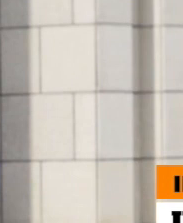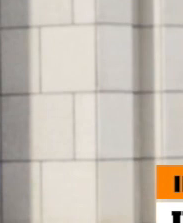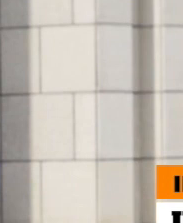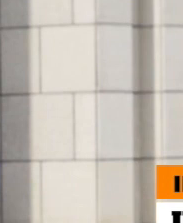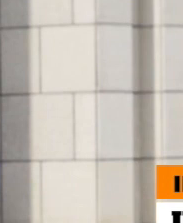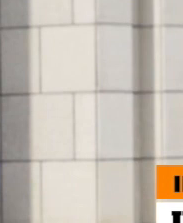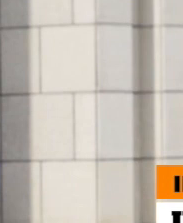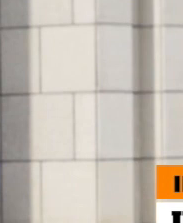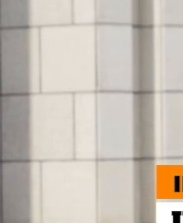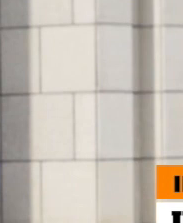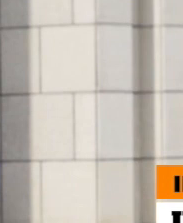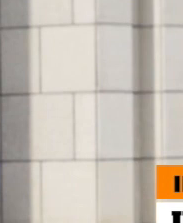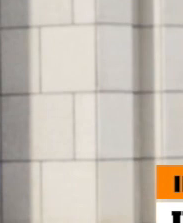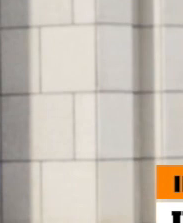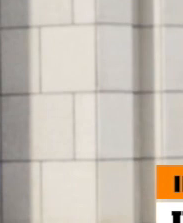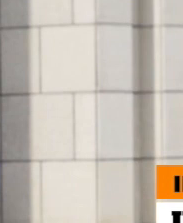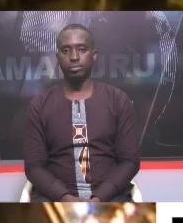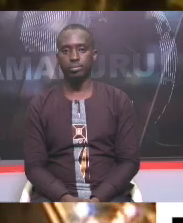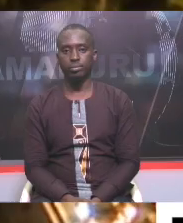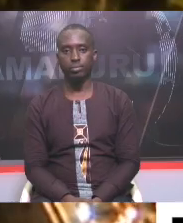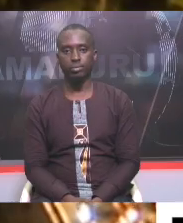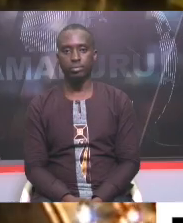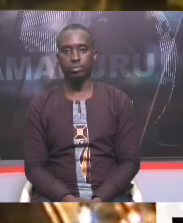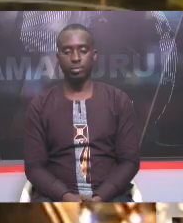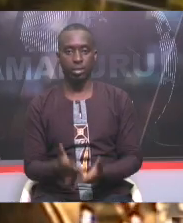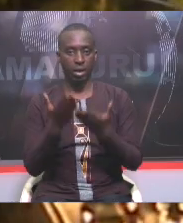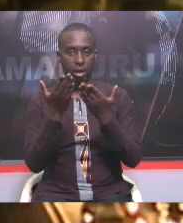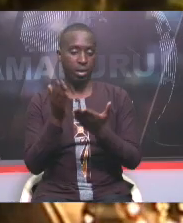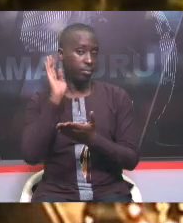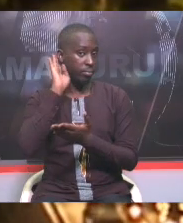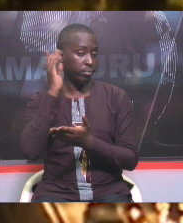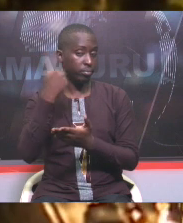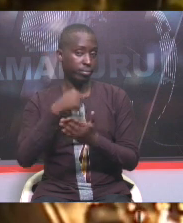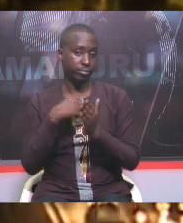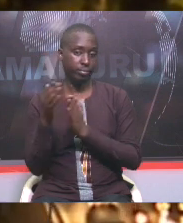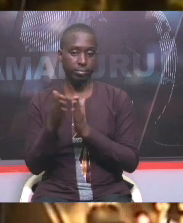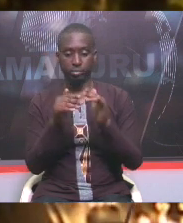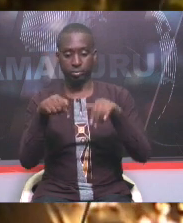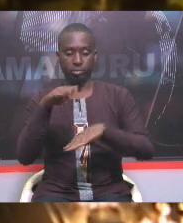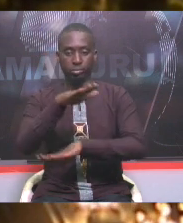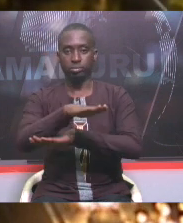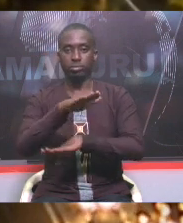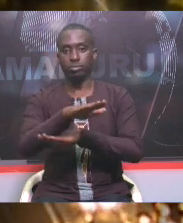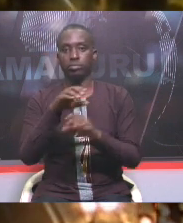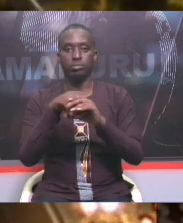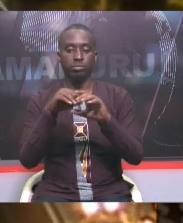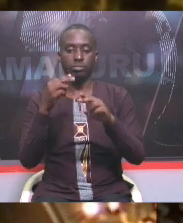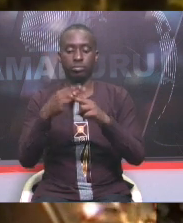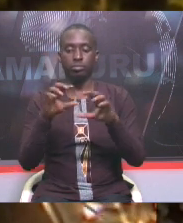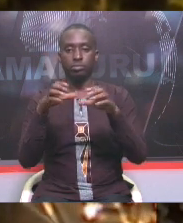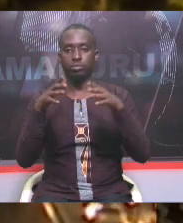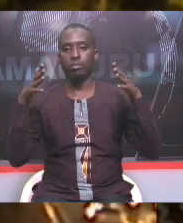Denise Mbabazi, Mpambara, TV10. Ngaye nguko amakuru twari twabateguriye kuri uyu mugoroba mu izina ry'itsinda